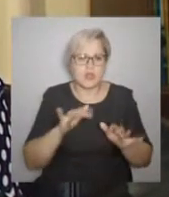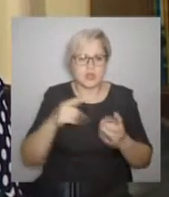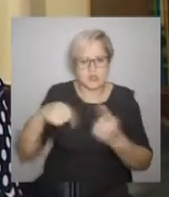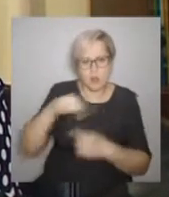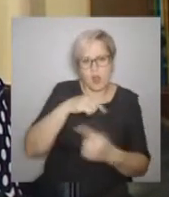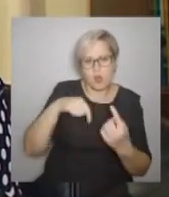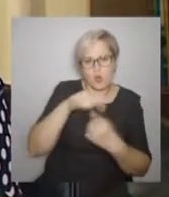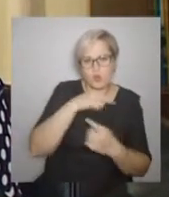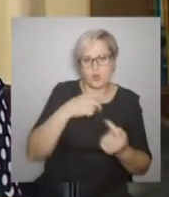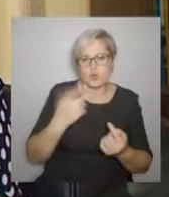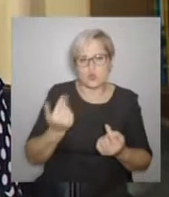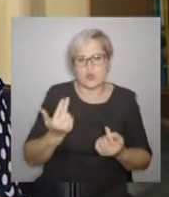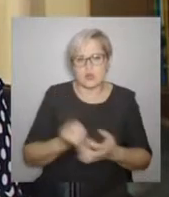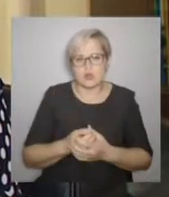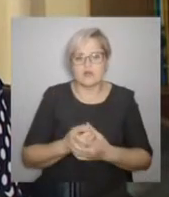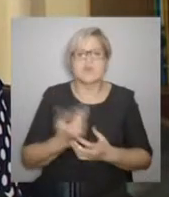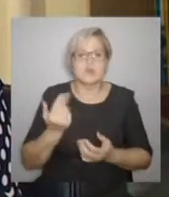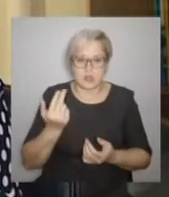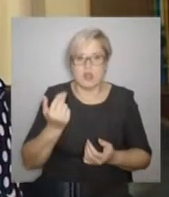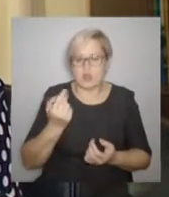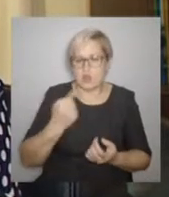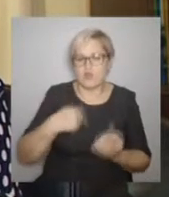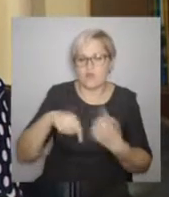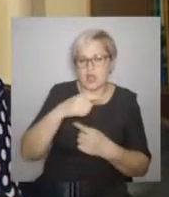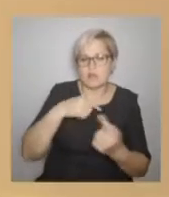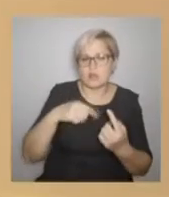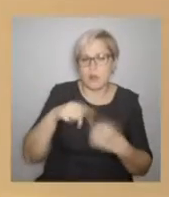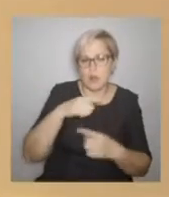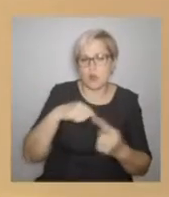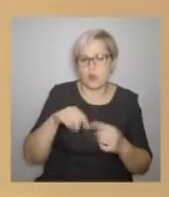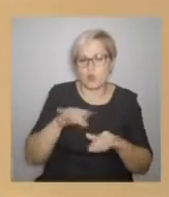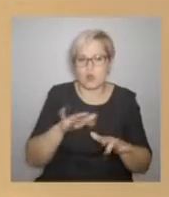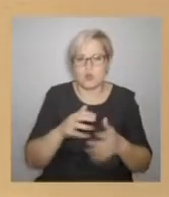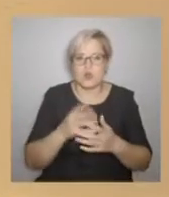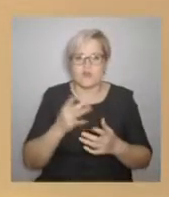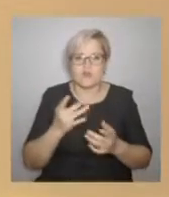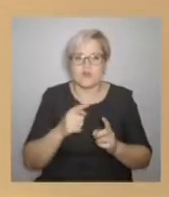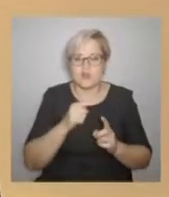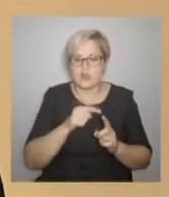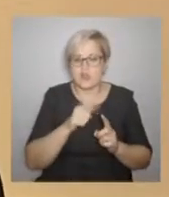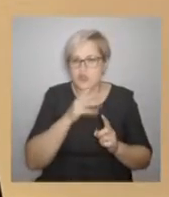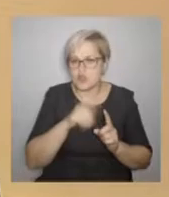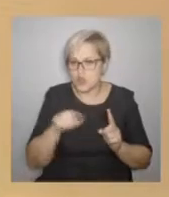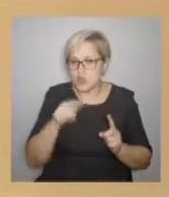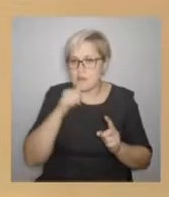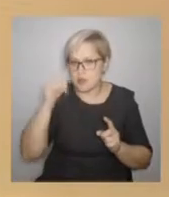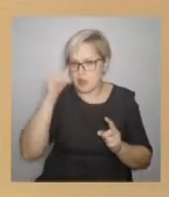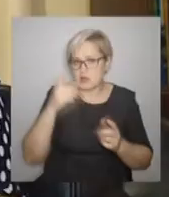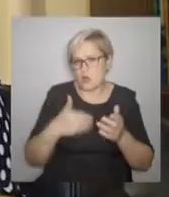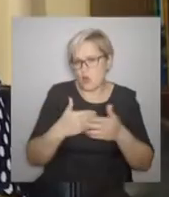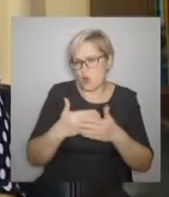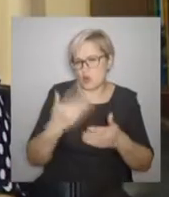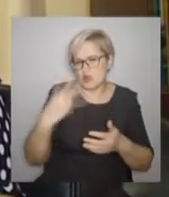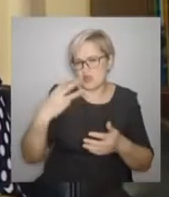очень эффективный метод работы, и динамика очень хорошая у деток идет. С какими диагнозами к вам обращаются детки за